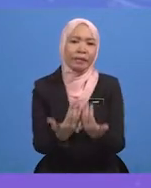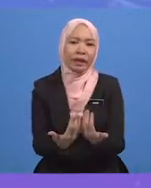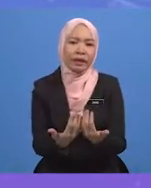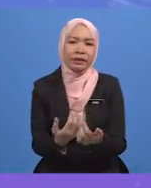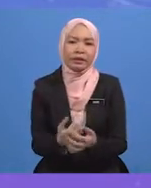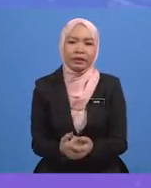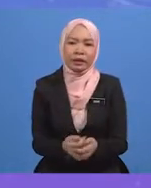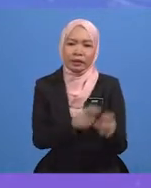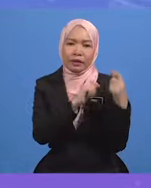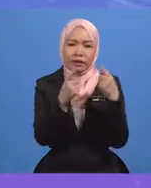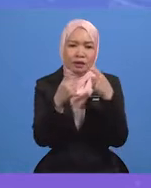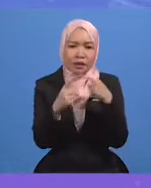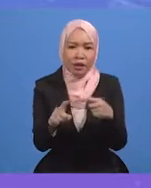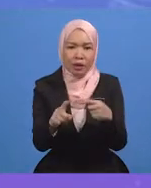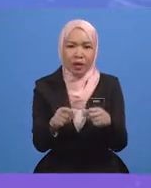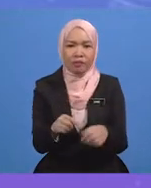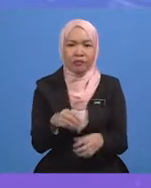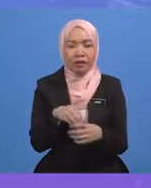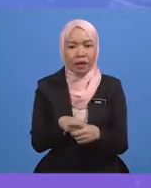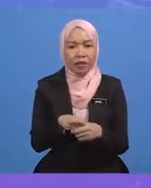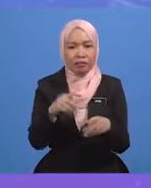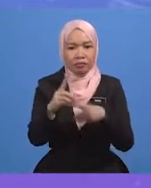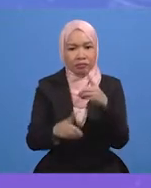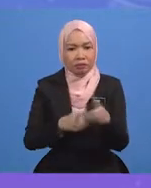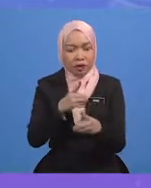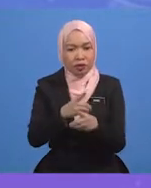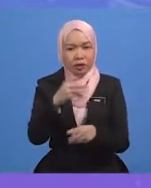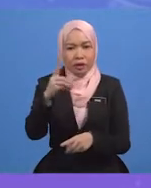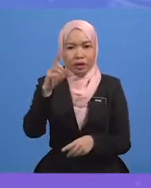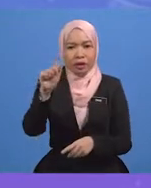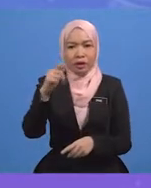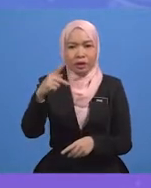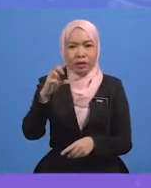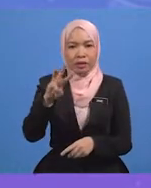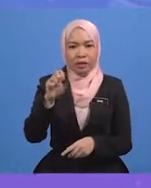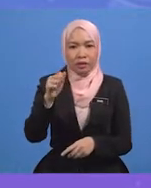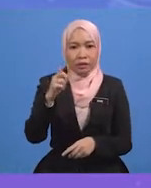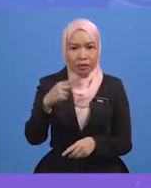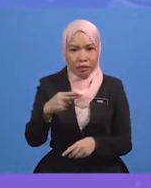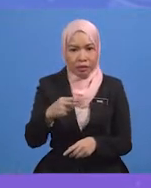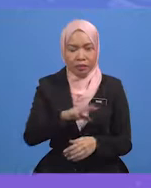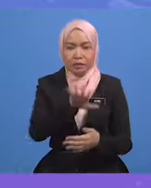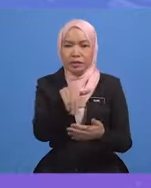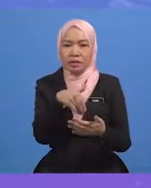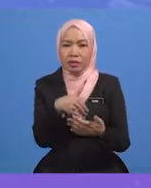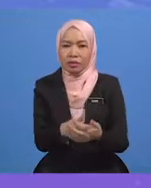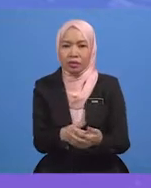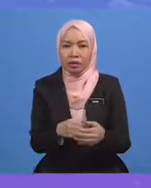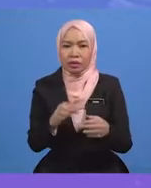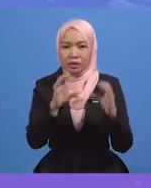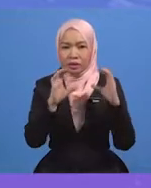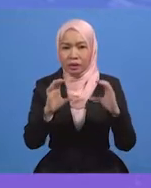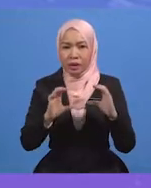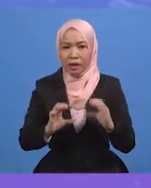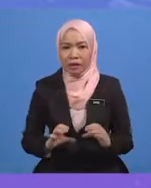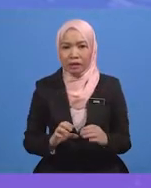dan beriltizamnya Hamka dalam dunia dakwah. Semua medium dan platform yang ada di